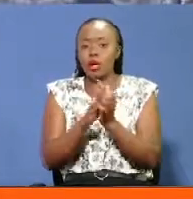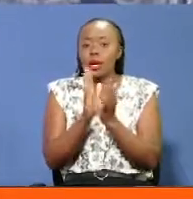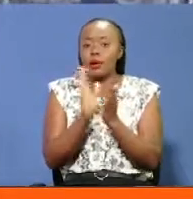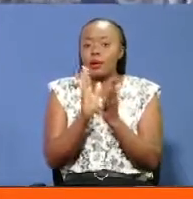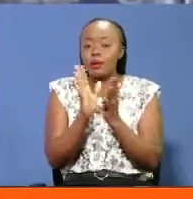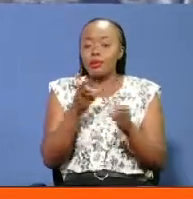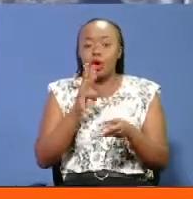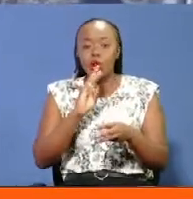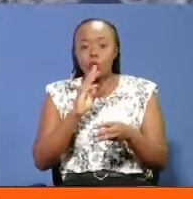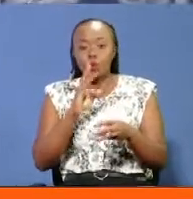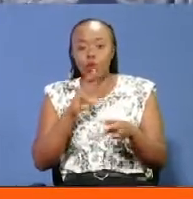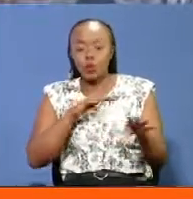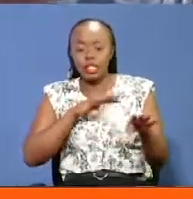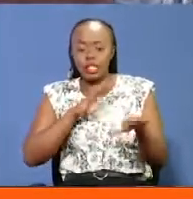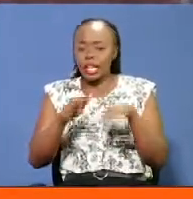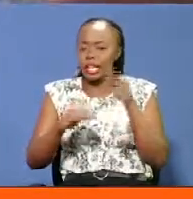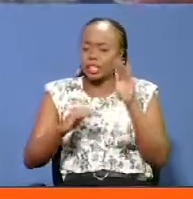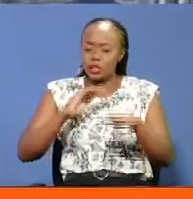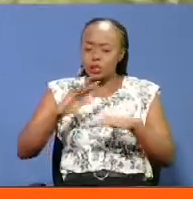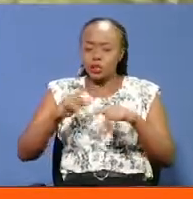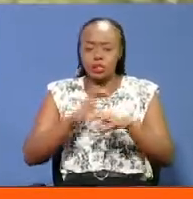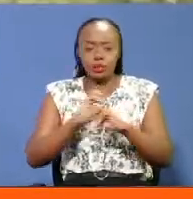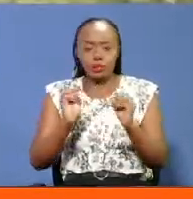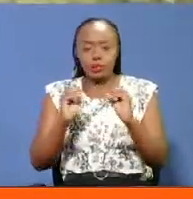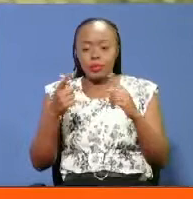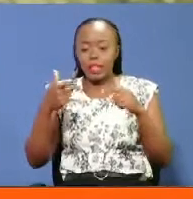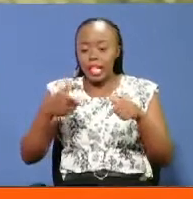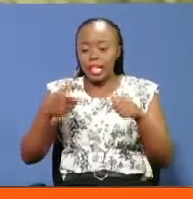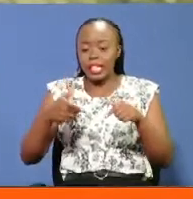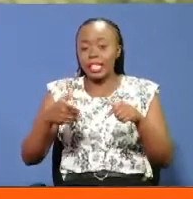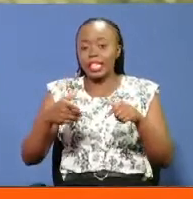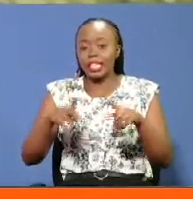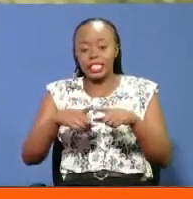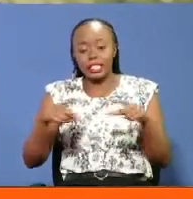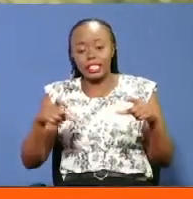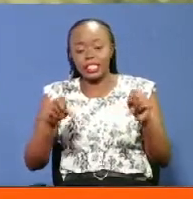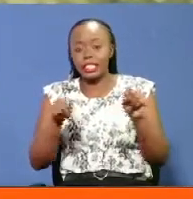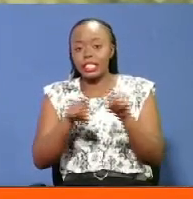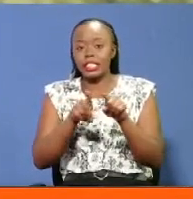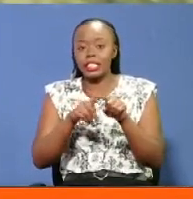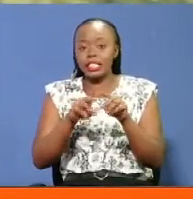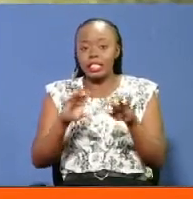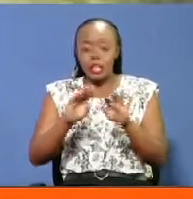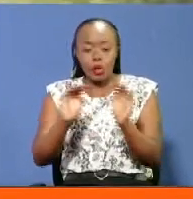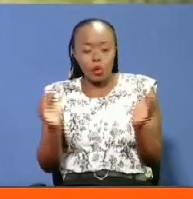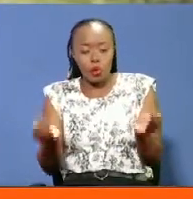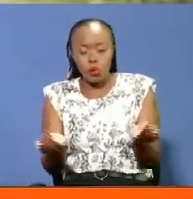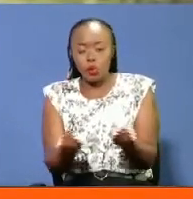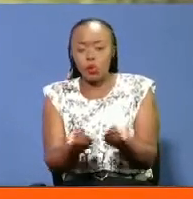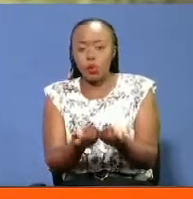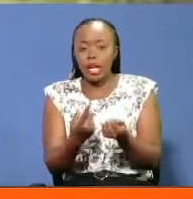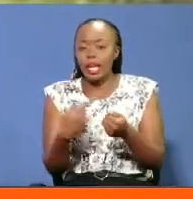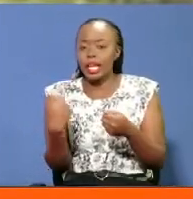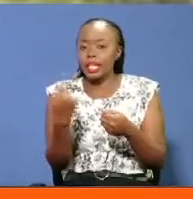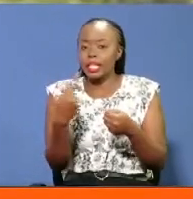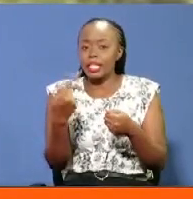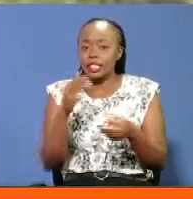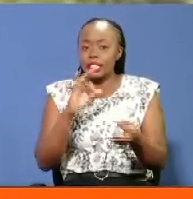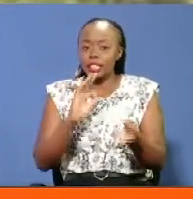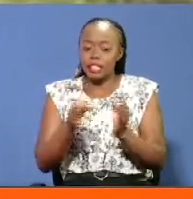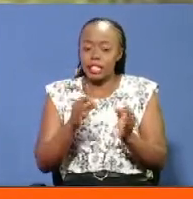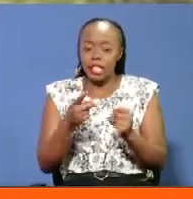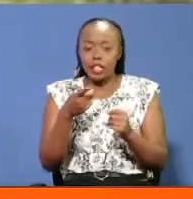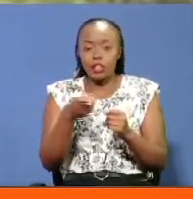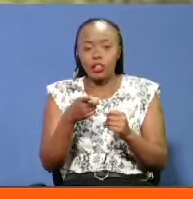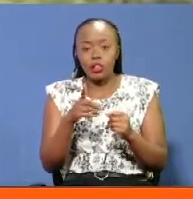hawangeweza kuogelea. Naambia jamii ni kwamba hii bahari si kama maji ya kwenye beseni, especially kama umetoka nje